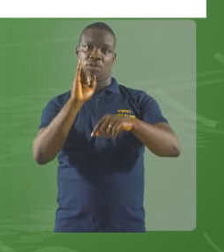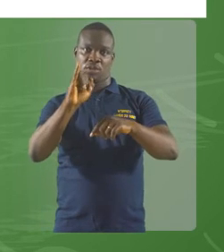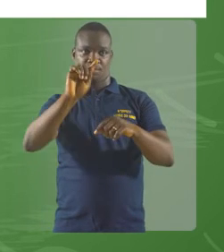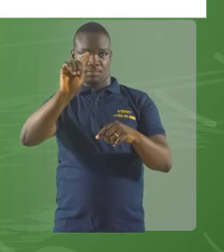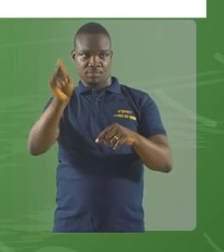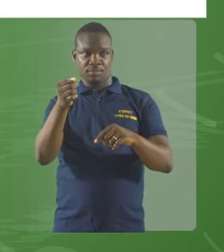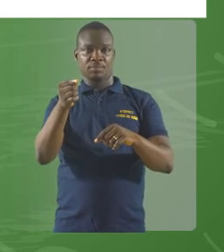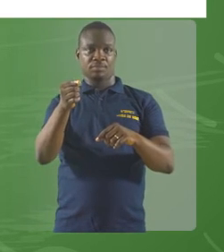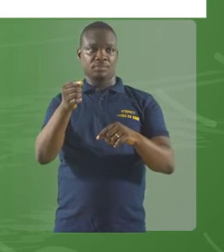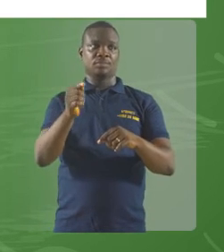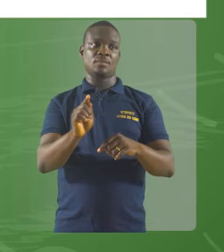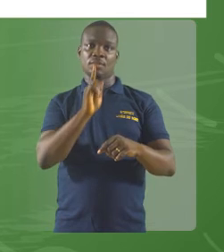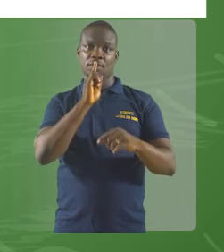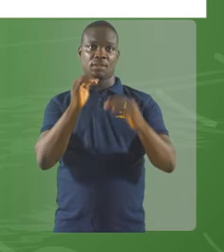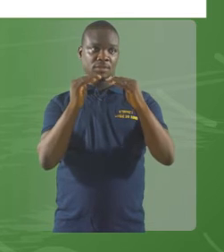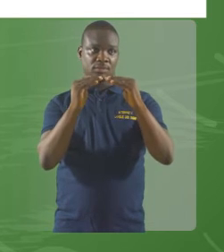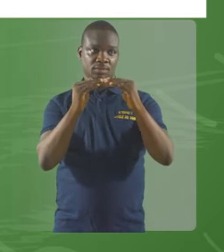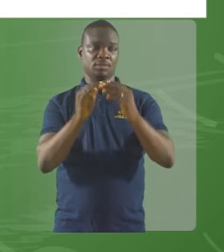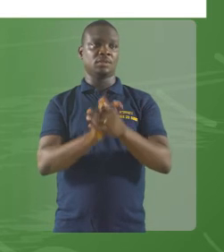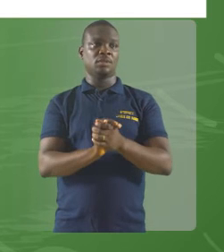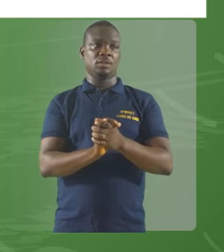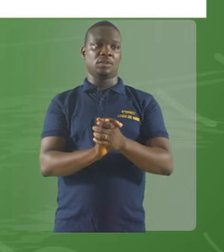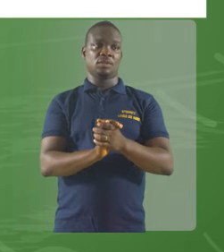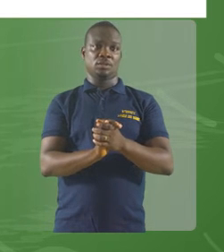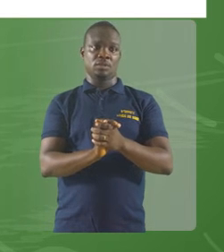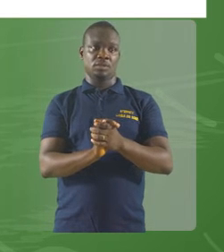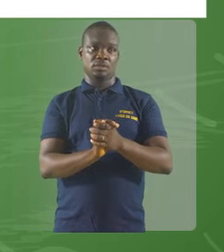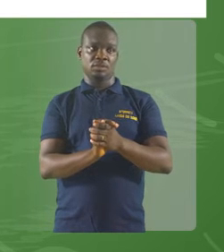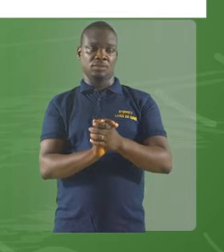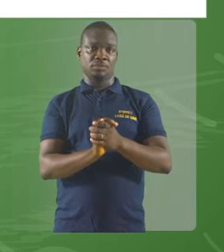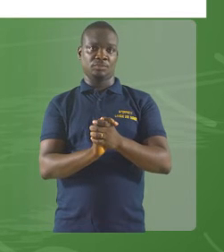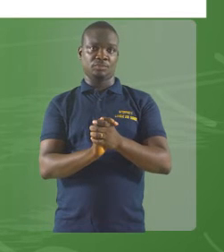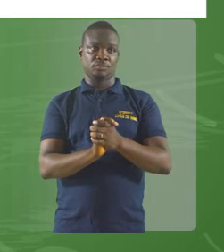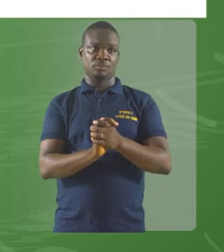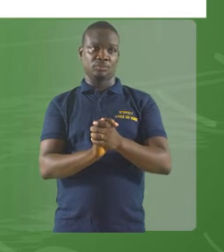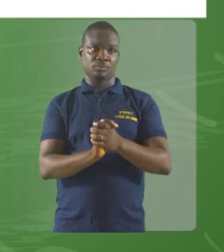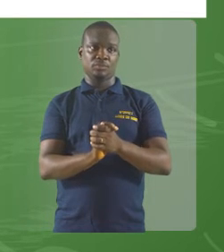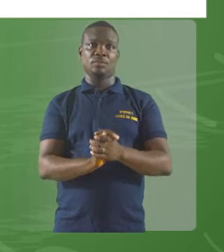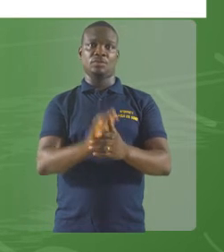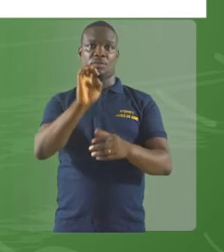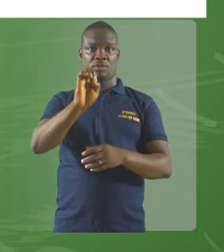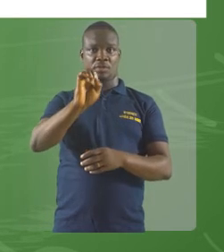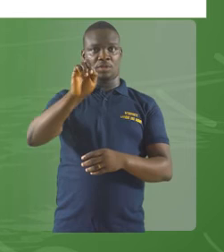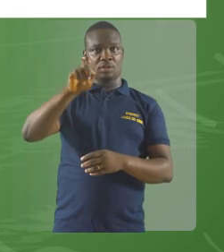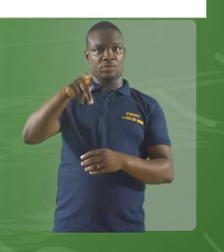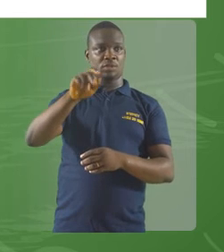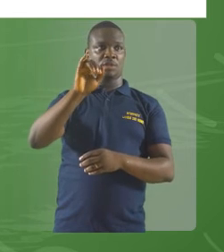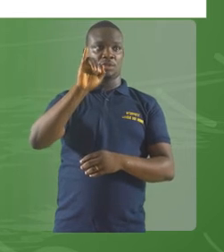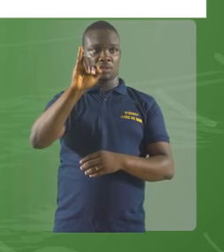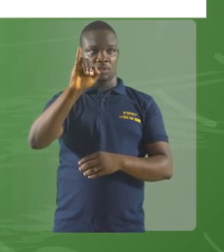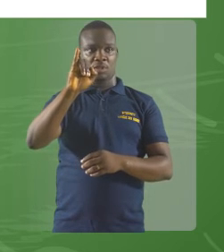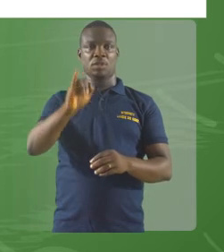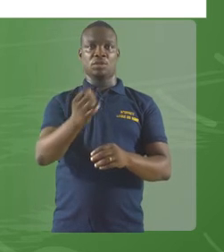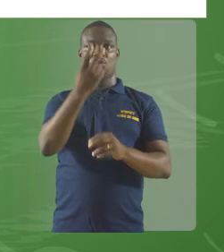I est égal, 2π sur 3 étant l'angle de notre rotation, donc ça fera exponentielle de I 2π